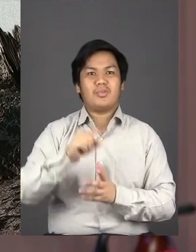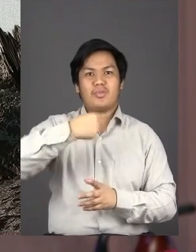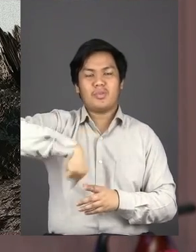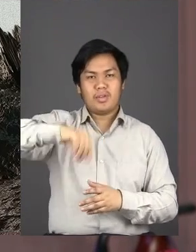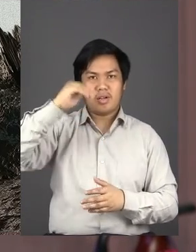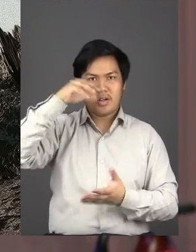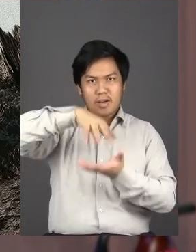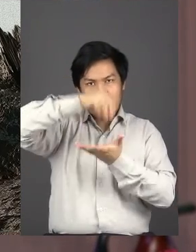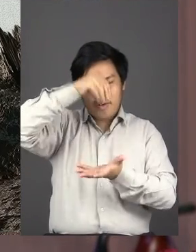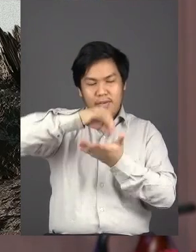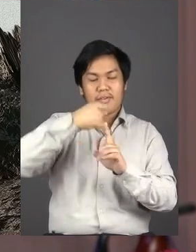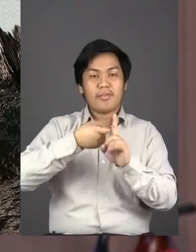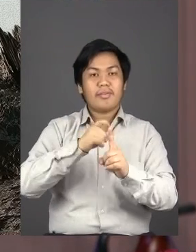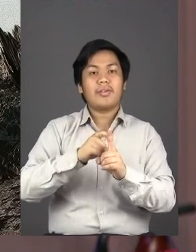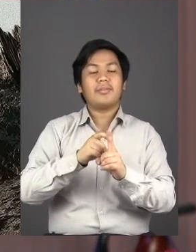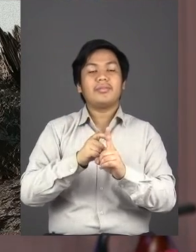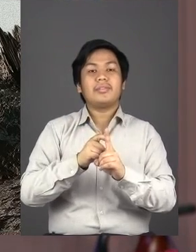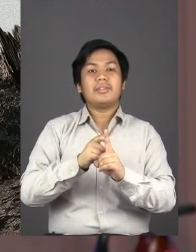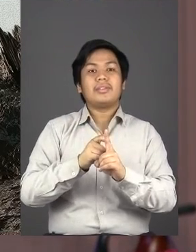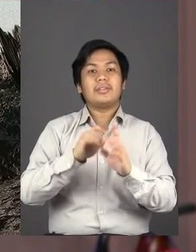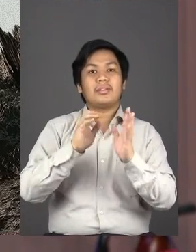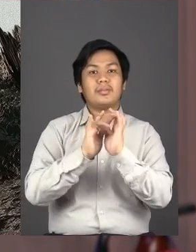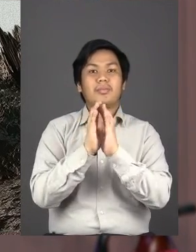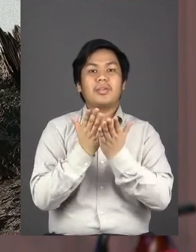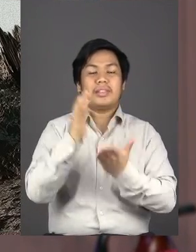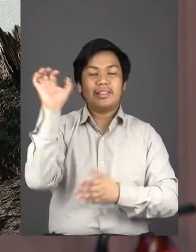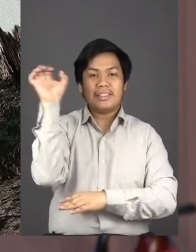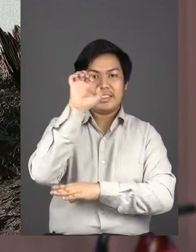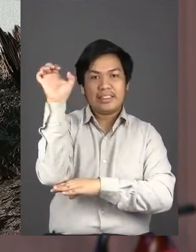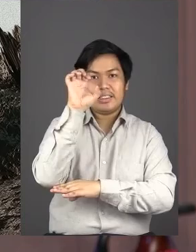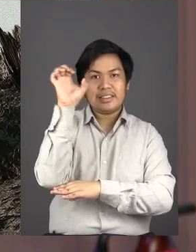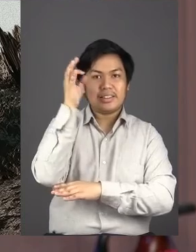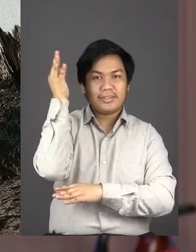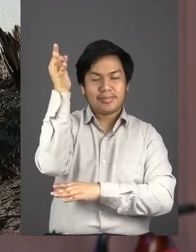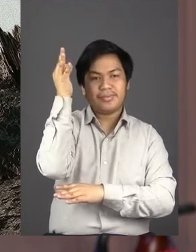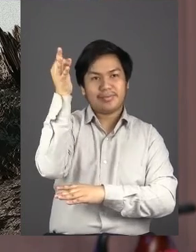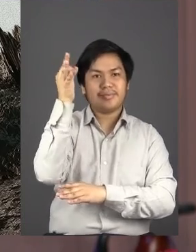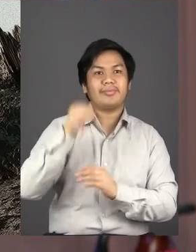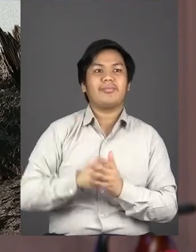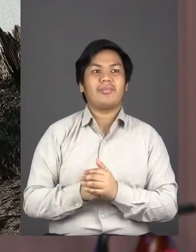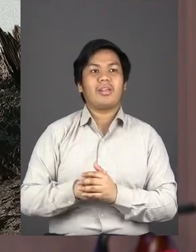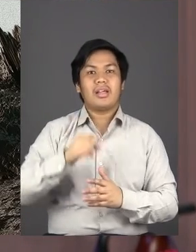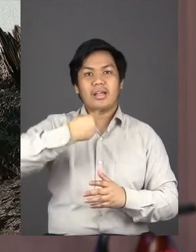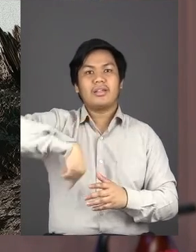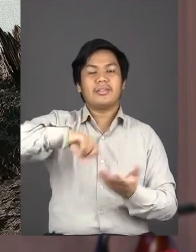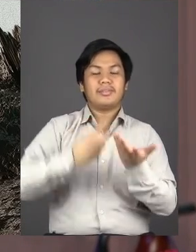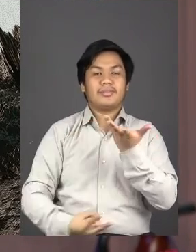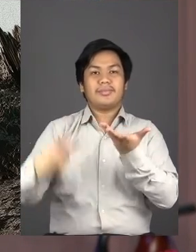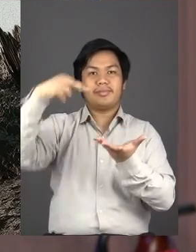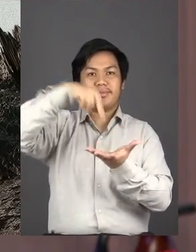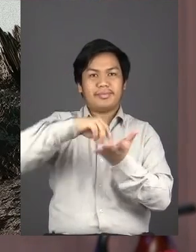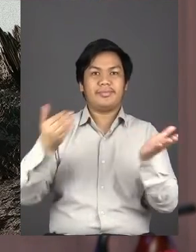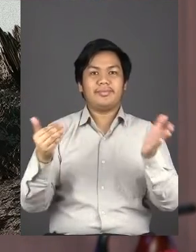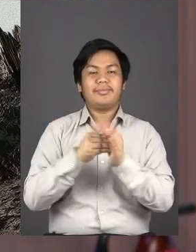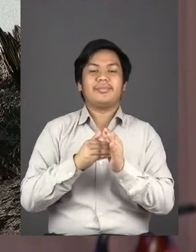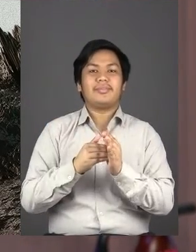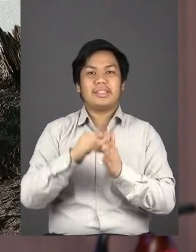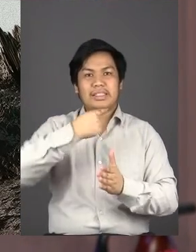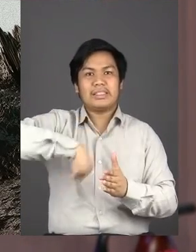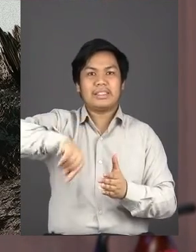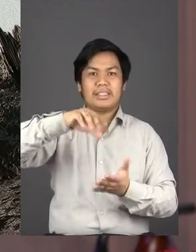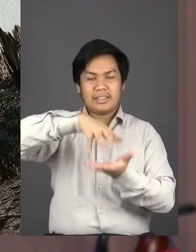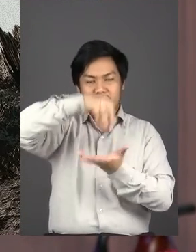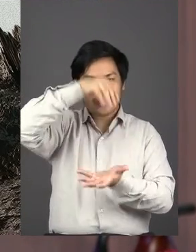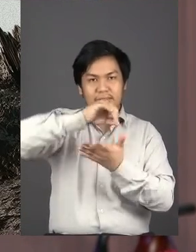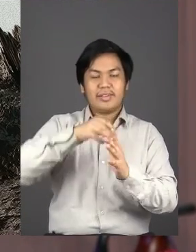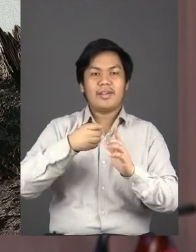yun sa Ephesians 4. Ang ating Easter Sunday message, di ba? Tayo binuhay na maguli. Natutunan natin yun sa